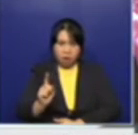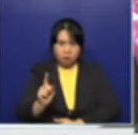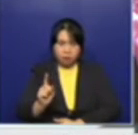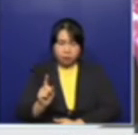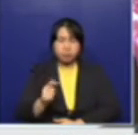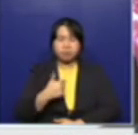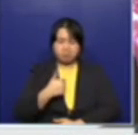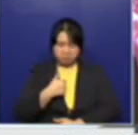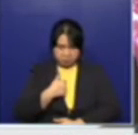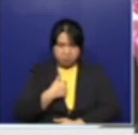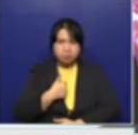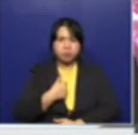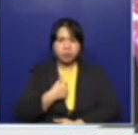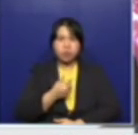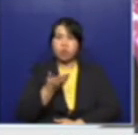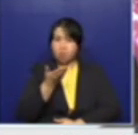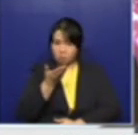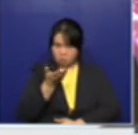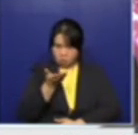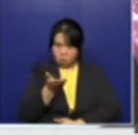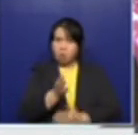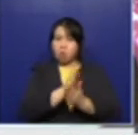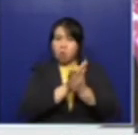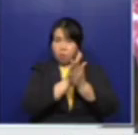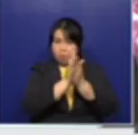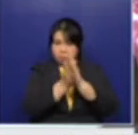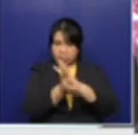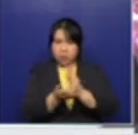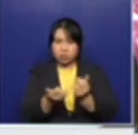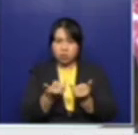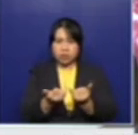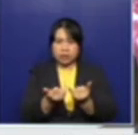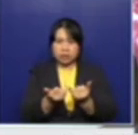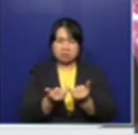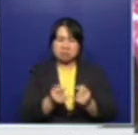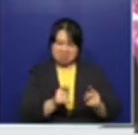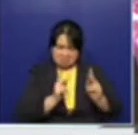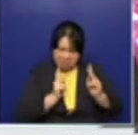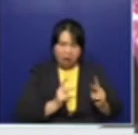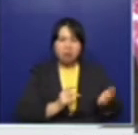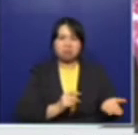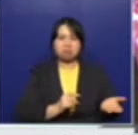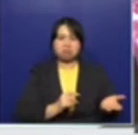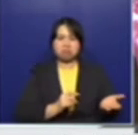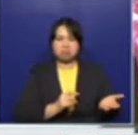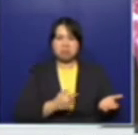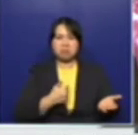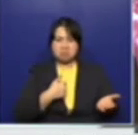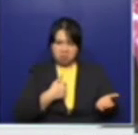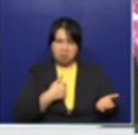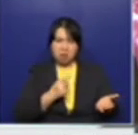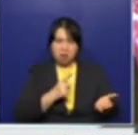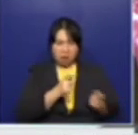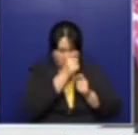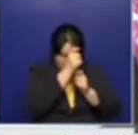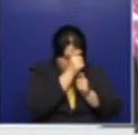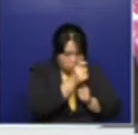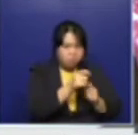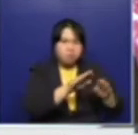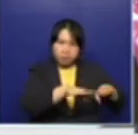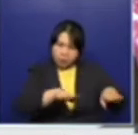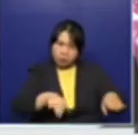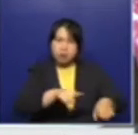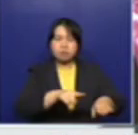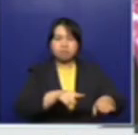ยืนหยัดเรียกร้องให้เปลี่ยนแปลงครั้งนี้เป็นความกล้าหาญที่ผมจะต้องแสดงความเคารพต่อเยาวชน